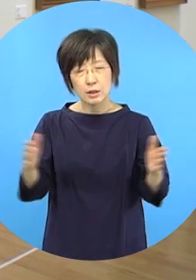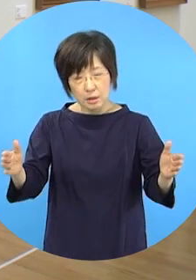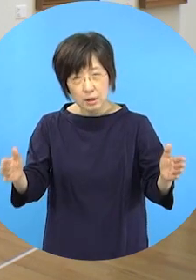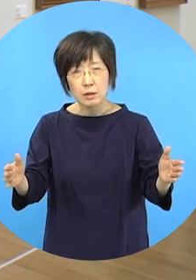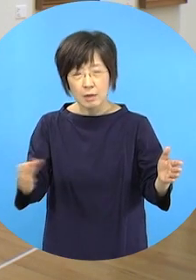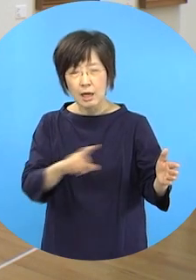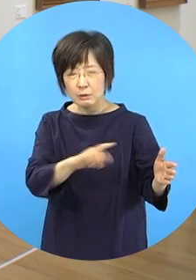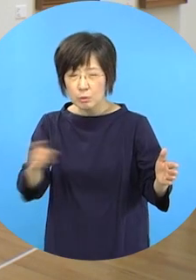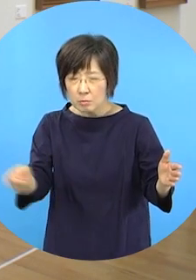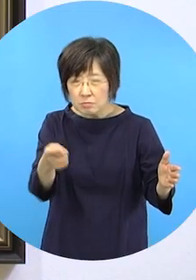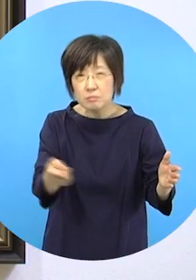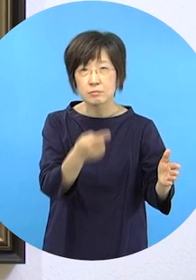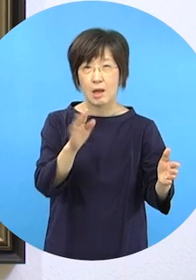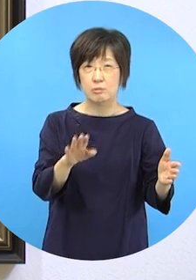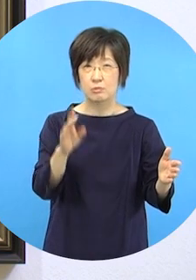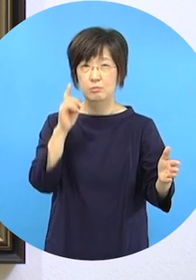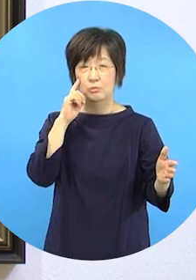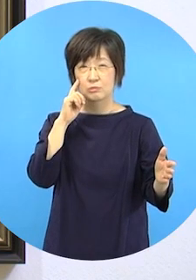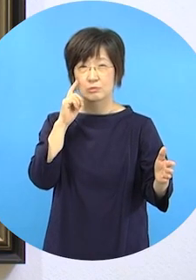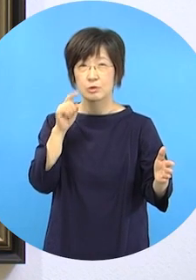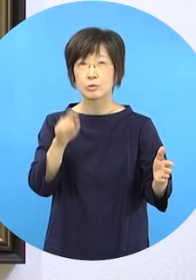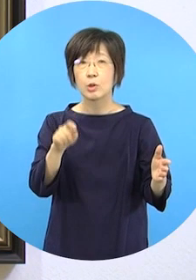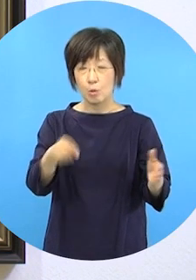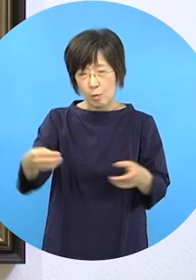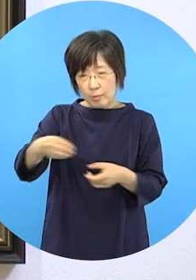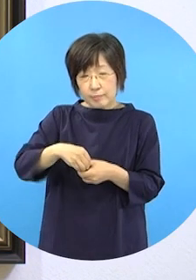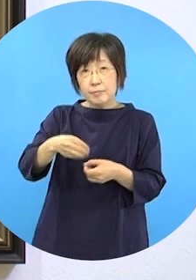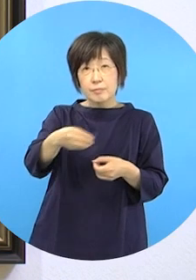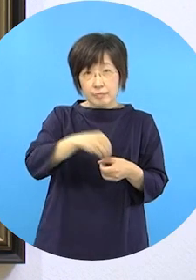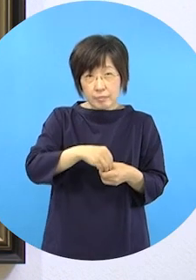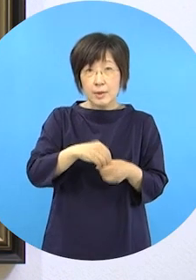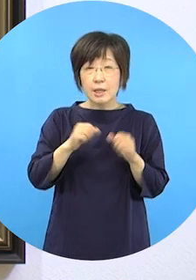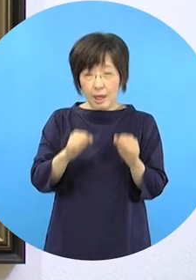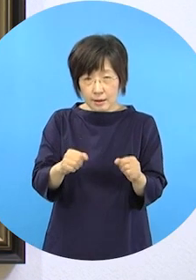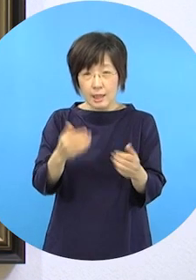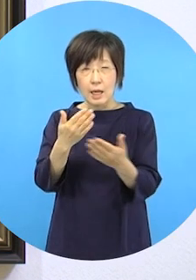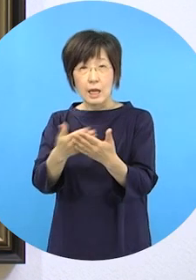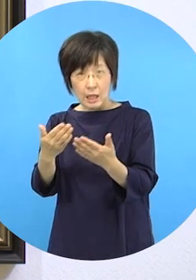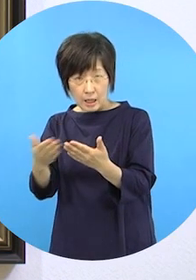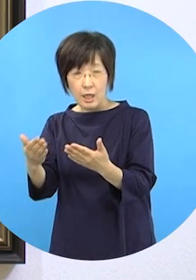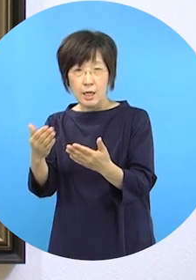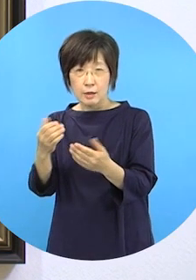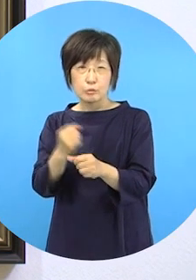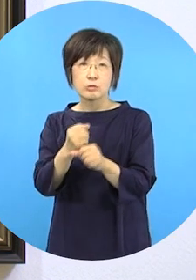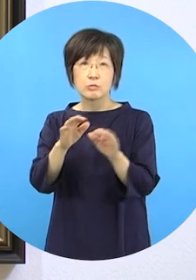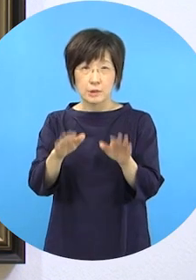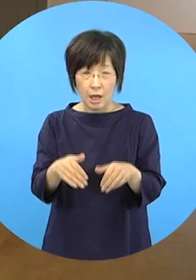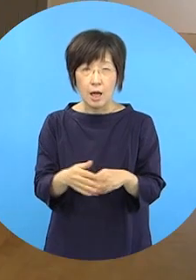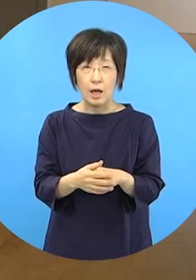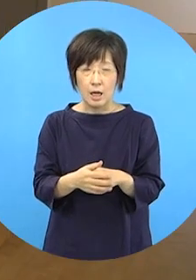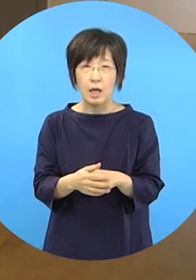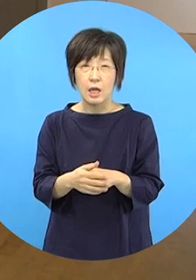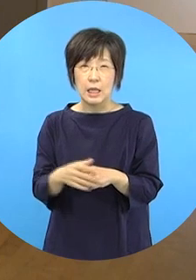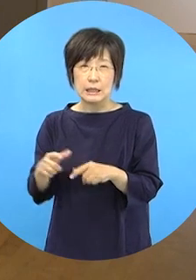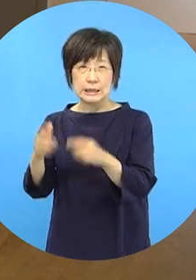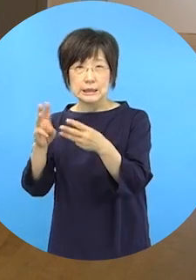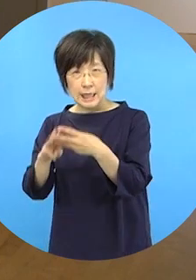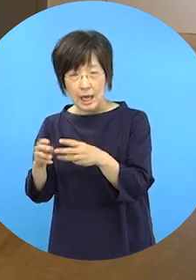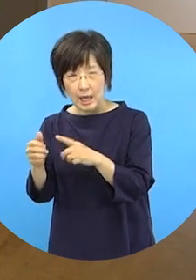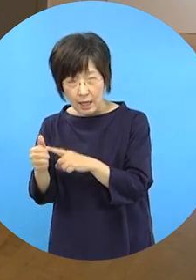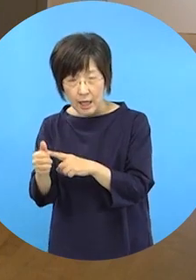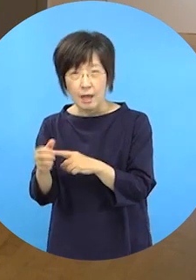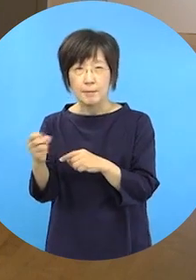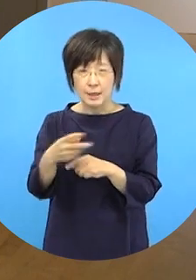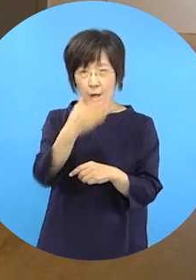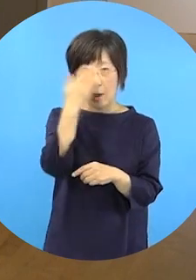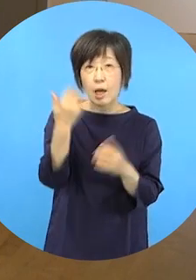んですけども、それを一つ一つ糧にして作品を作っていった、そういう作家たちの姿、木田金次郎や今の若い人た